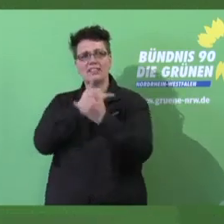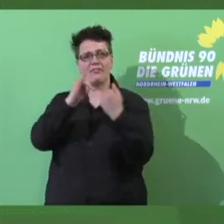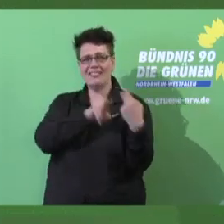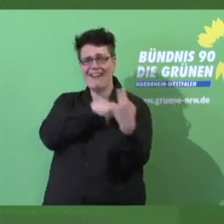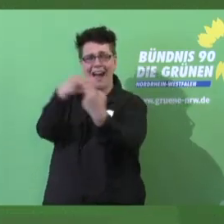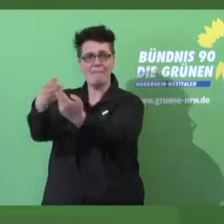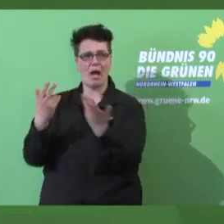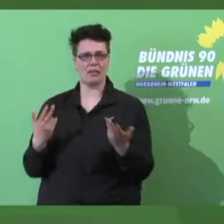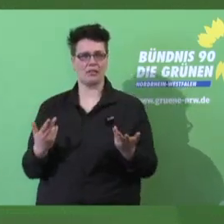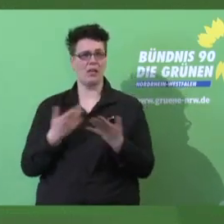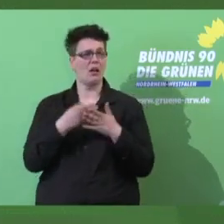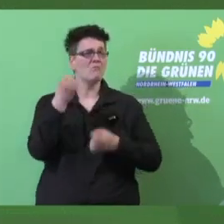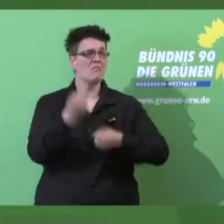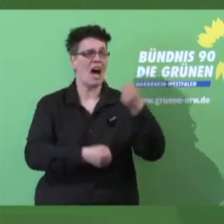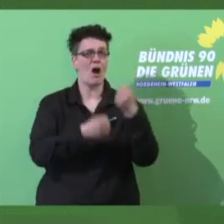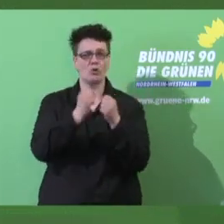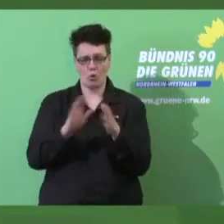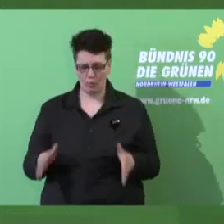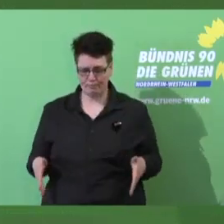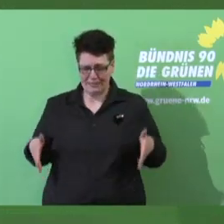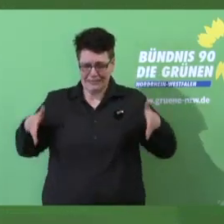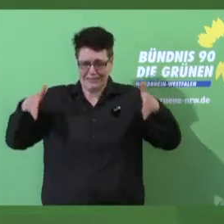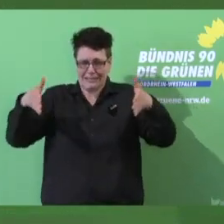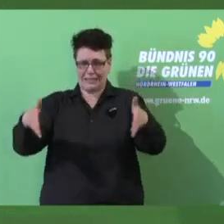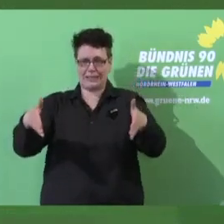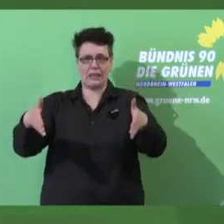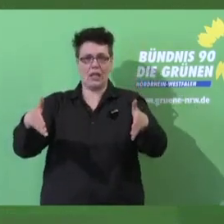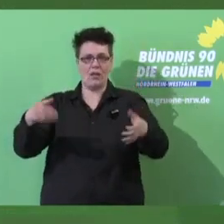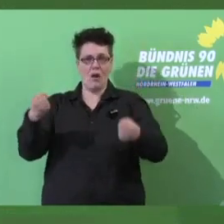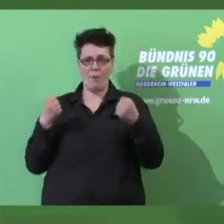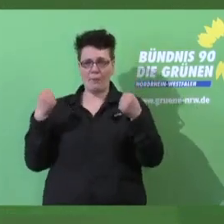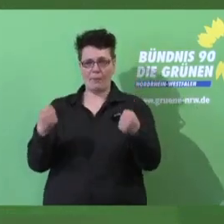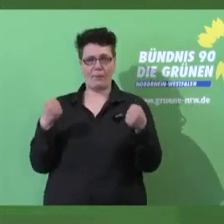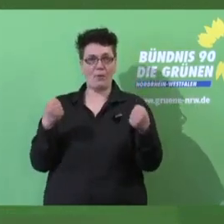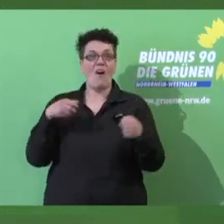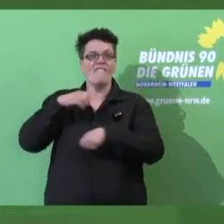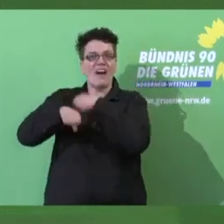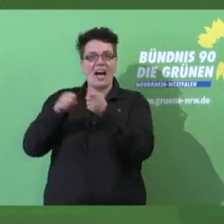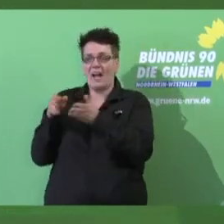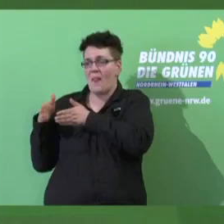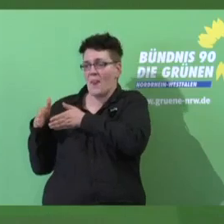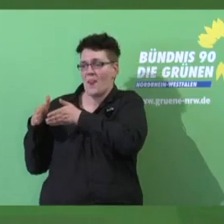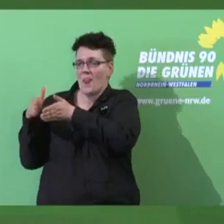Autos 90% der Straße haben und die Fahrräder am Rand sind und daneben irgendwo noch die Fußgänger sind.